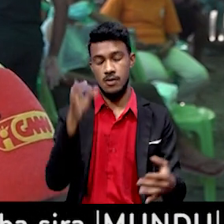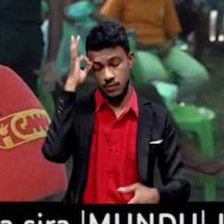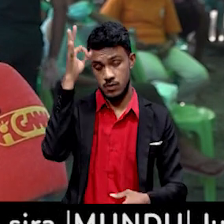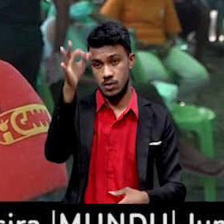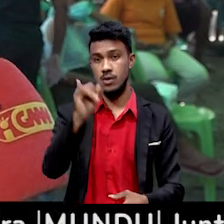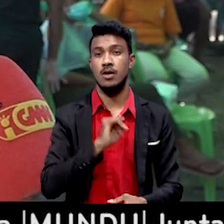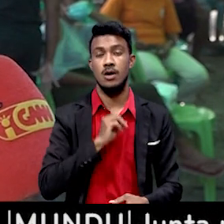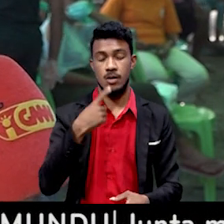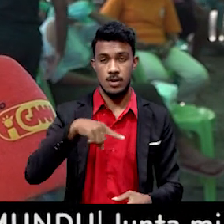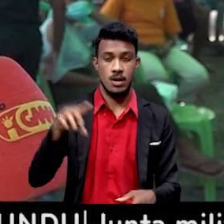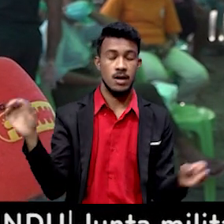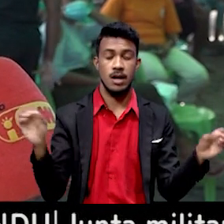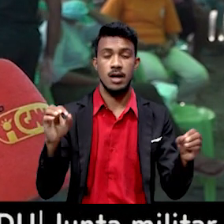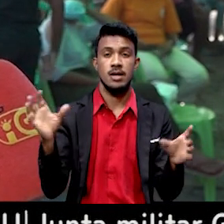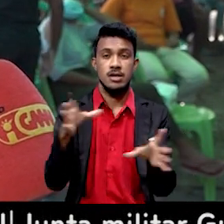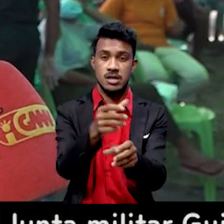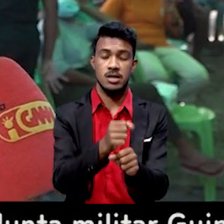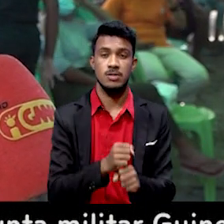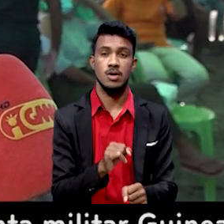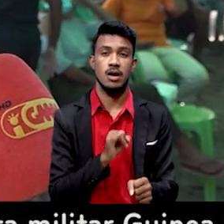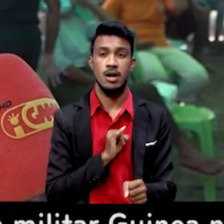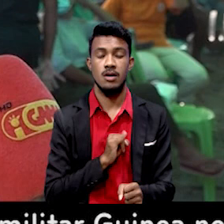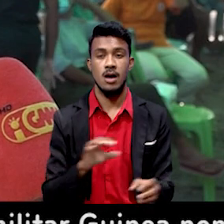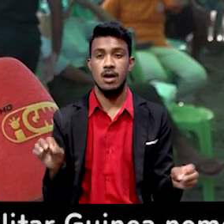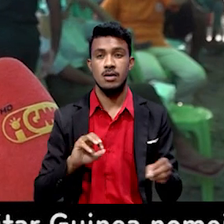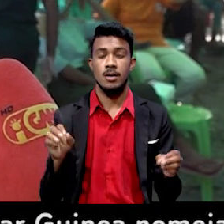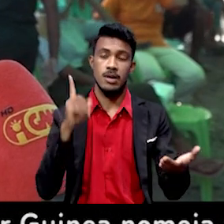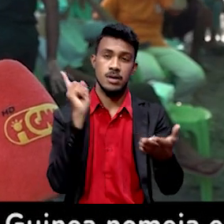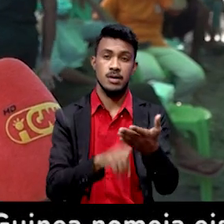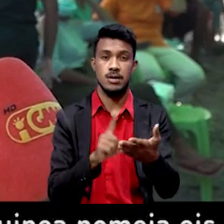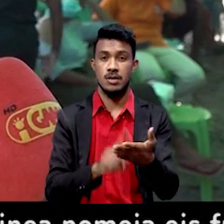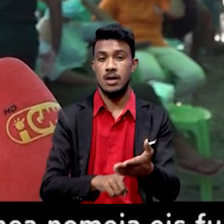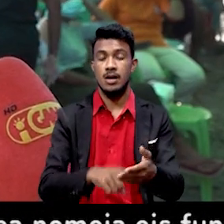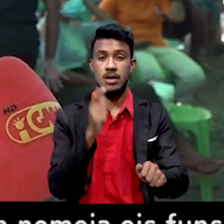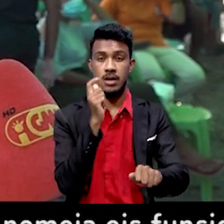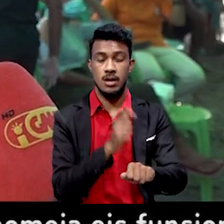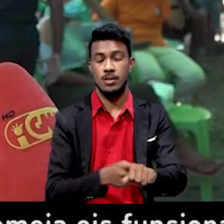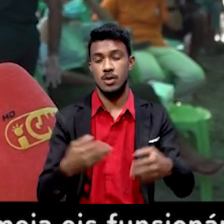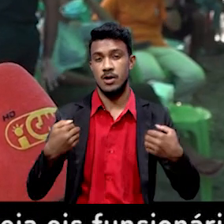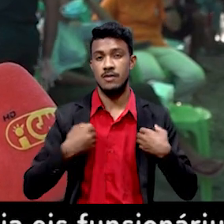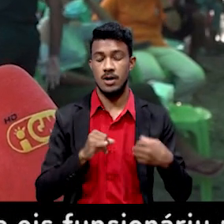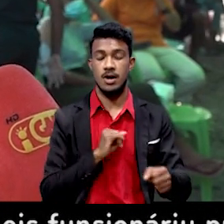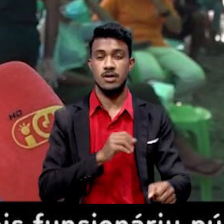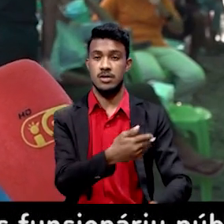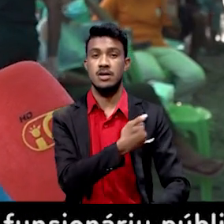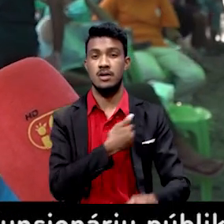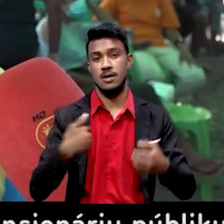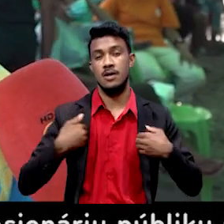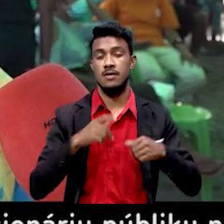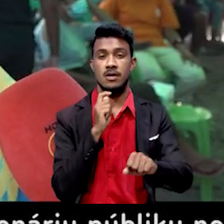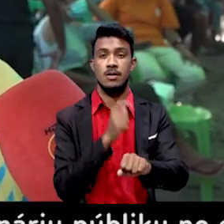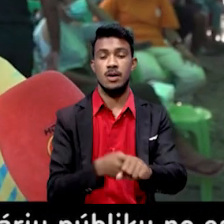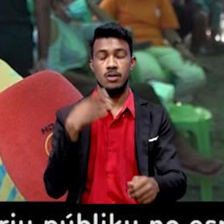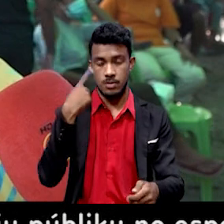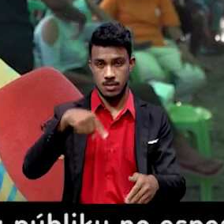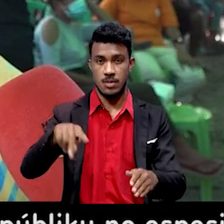melawat semua hau masalah bel protes. Tiada ni akan tambah tempo na bahau di antara na house sirok ye tempo perat pasir. Hawa makelab